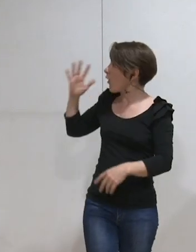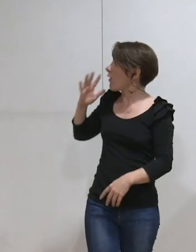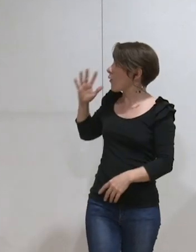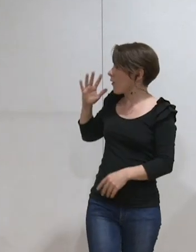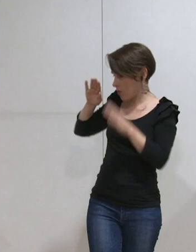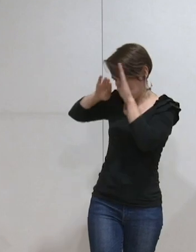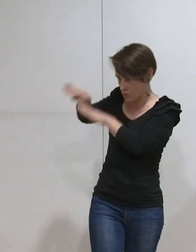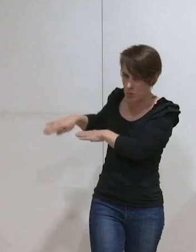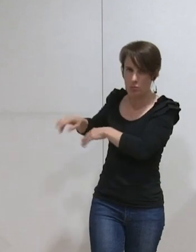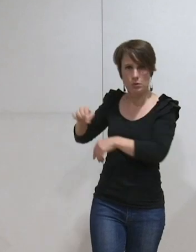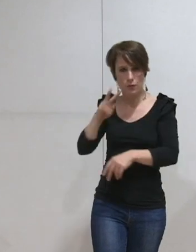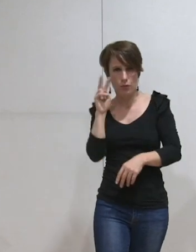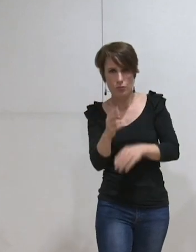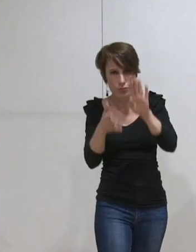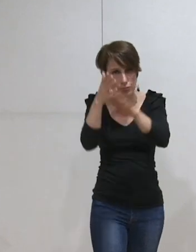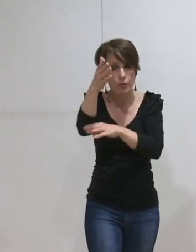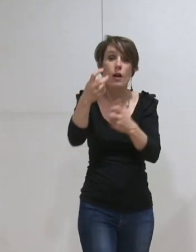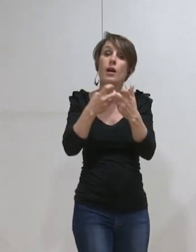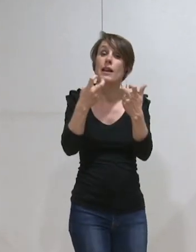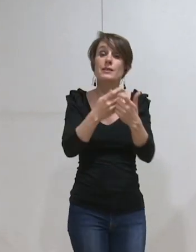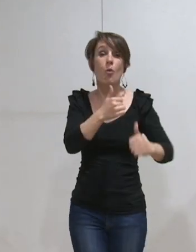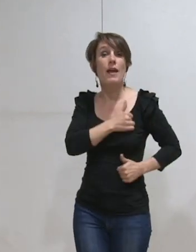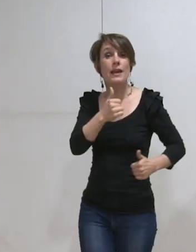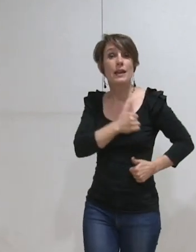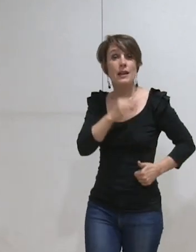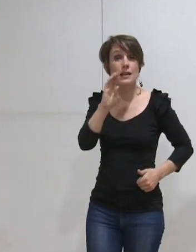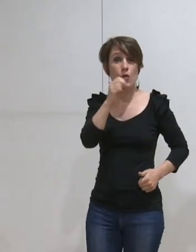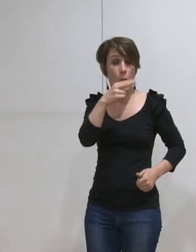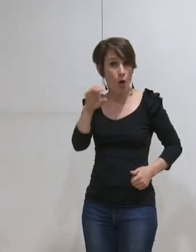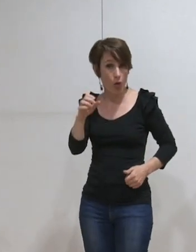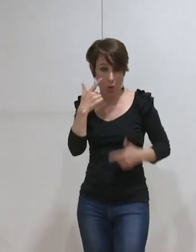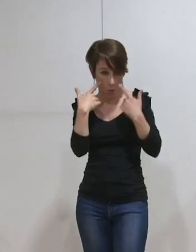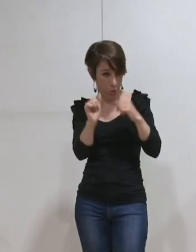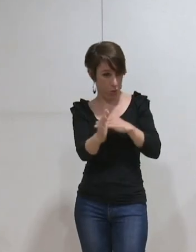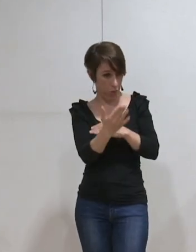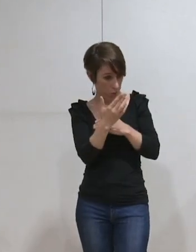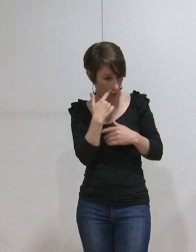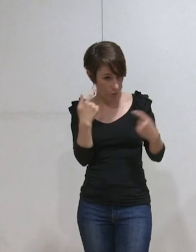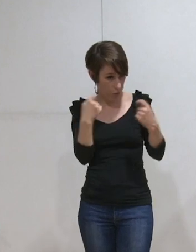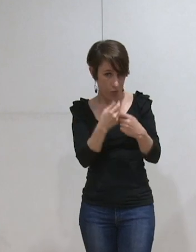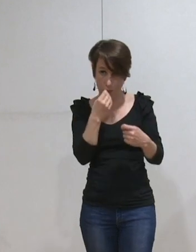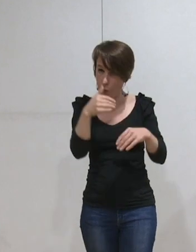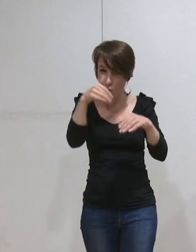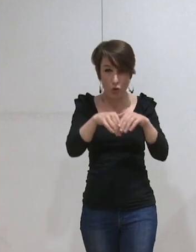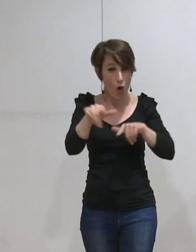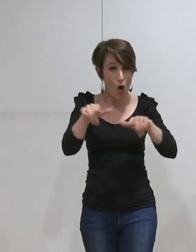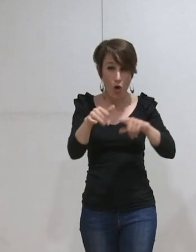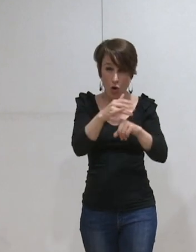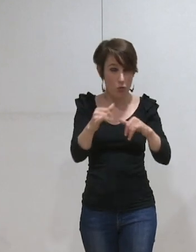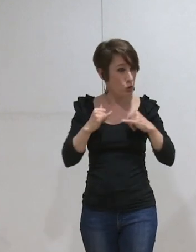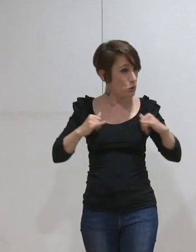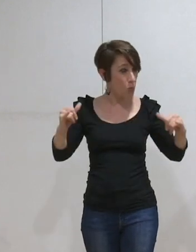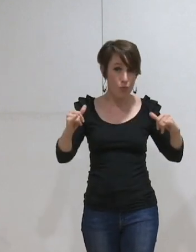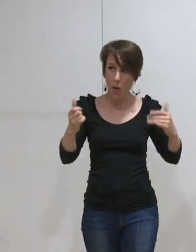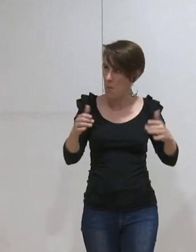a quelques années l'exemple de la caserne de Bonne a montré qu' était possible de construire dans ces conditions-là avec un fort taux de logement social et avec un quartier